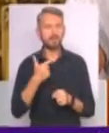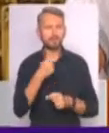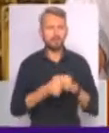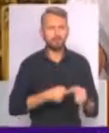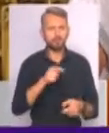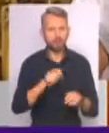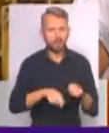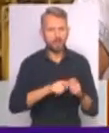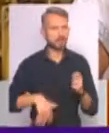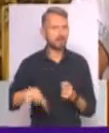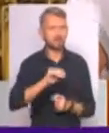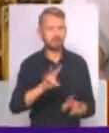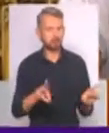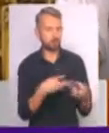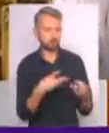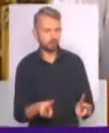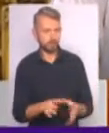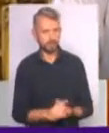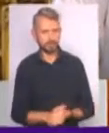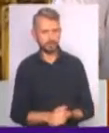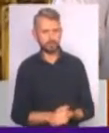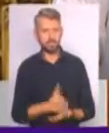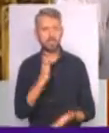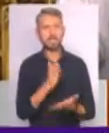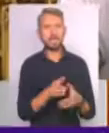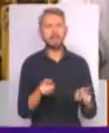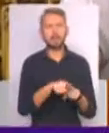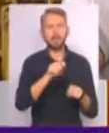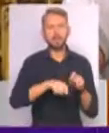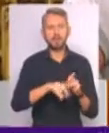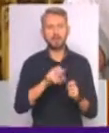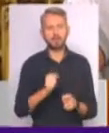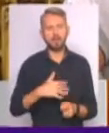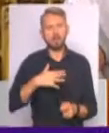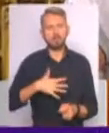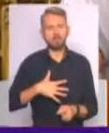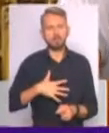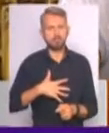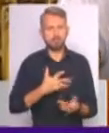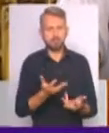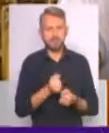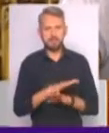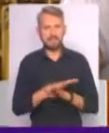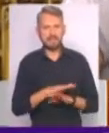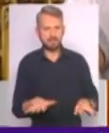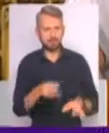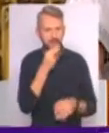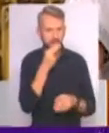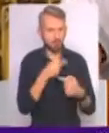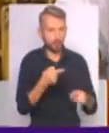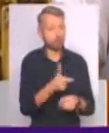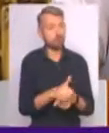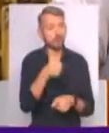тесты всем подряд не стоит. Есть такие тесты на непереносимость пищевых продуктов. Хороший, очень хороший